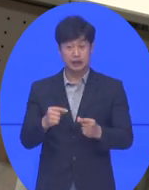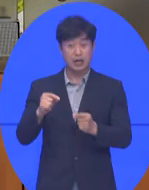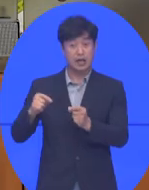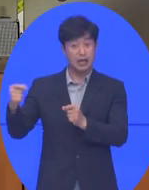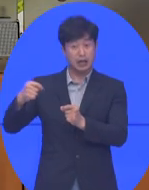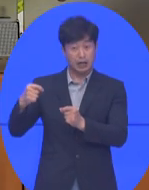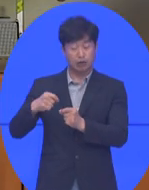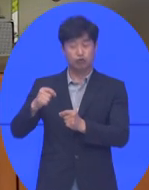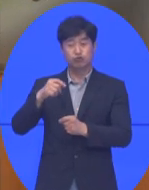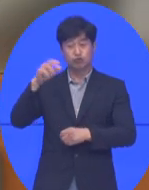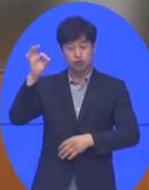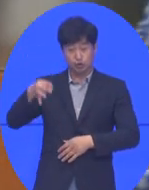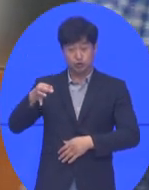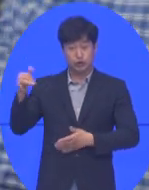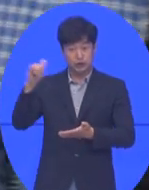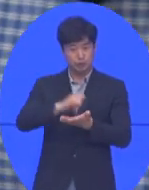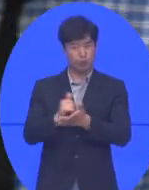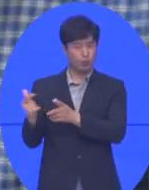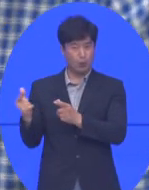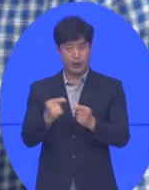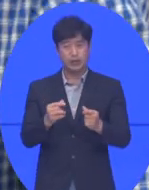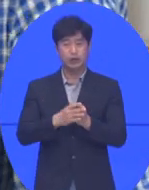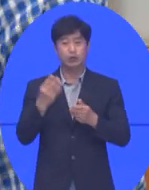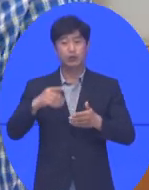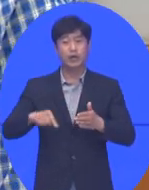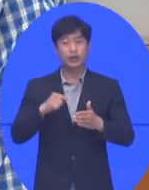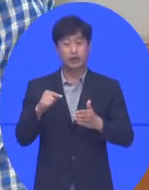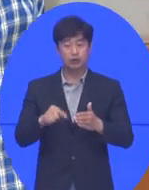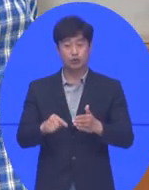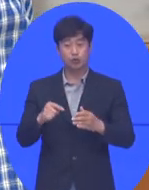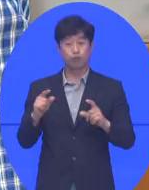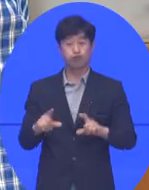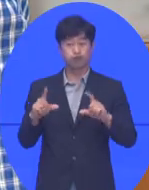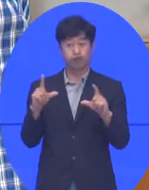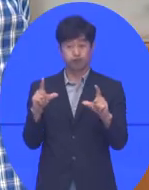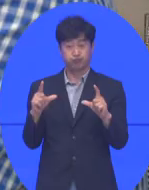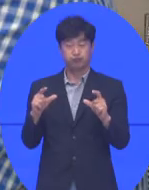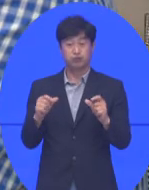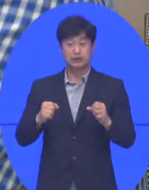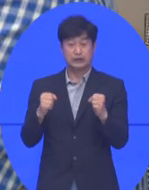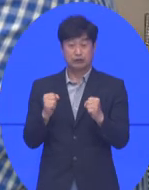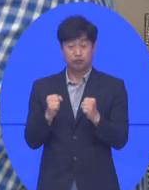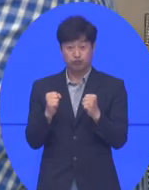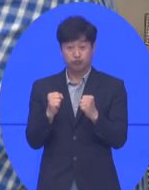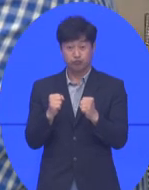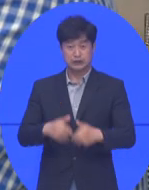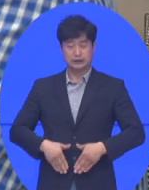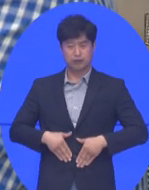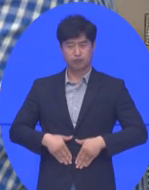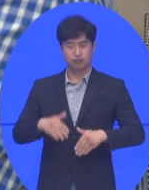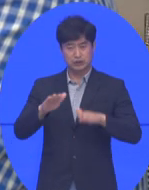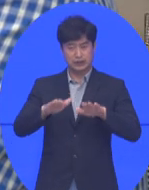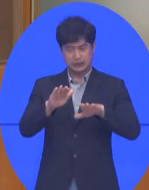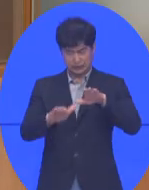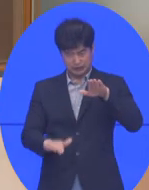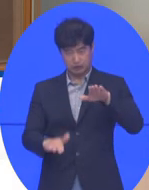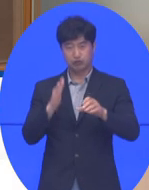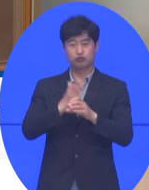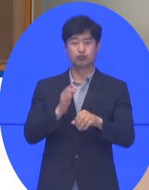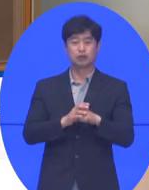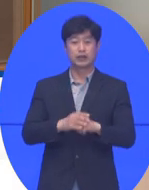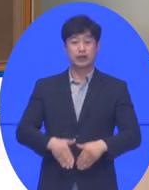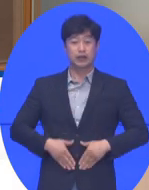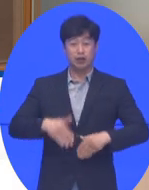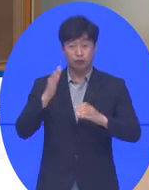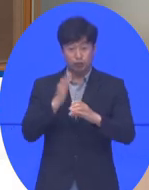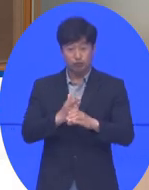있는 연천군과 김포시도 마찬가지. 경기도 안에서도 북부지역과 남부지역의 발전 격차는 점점 더 벌어지고 있습니다. 경기